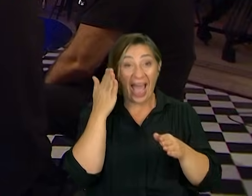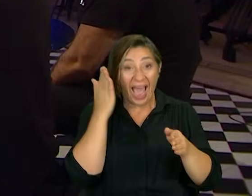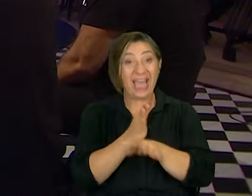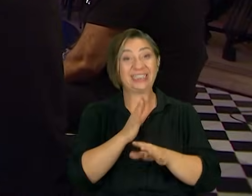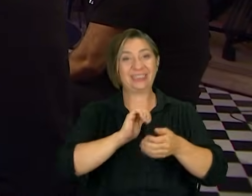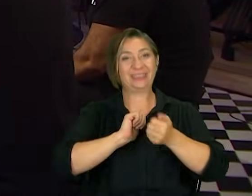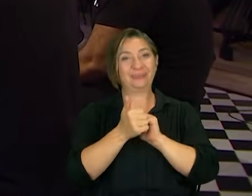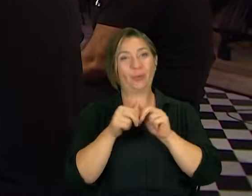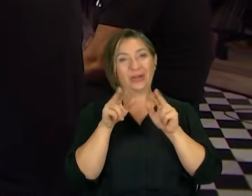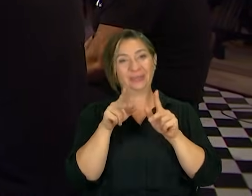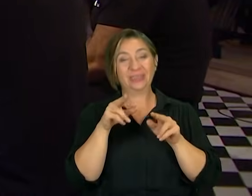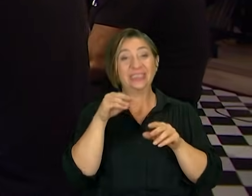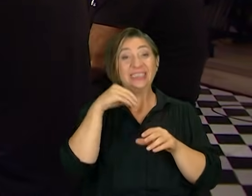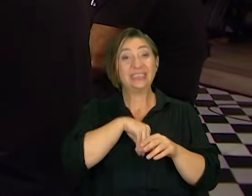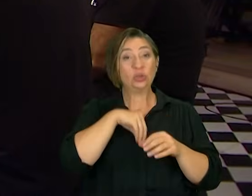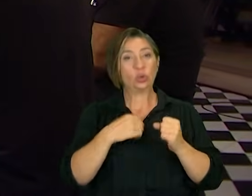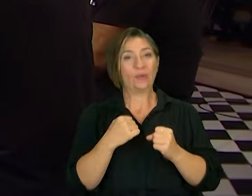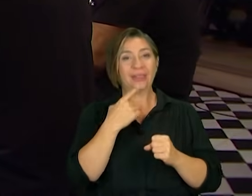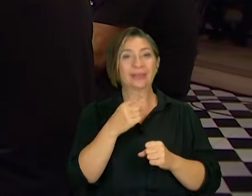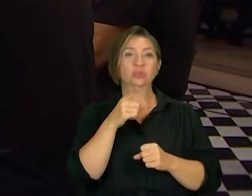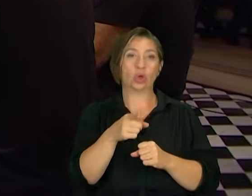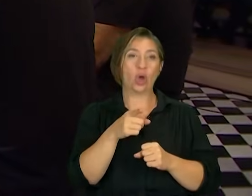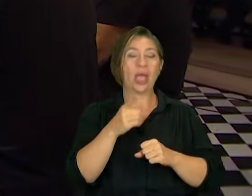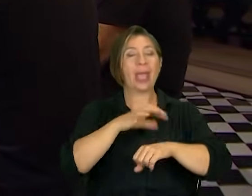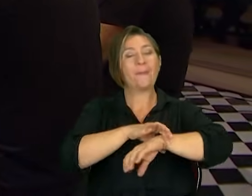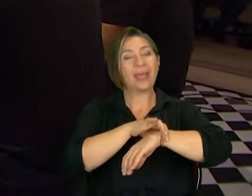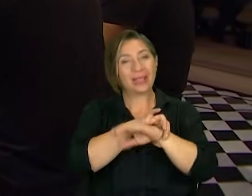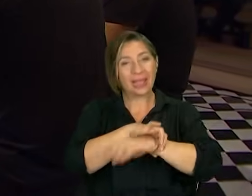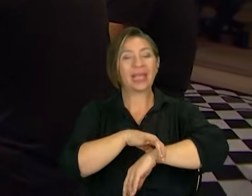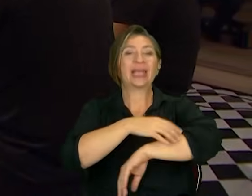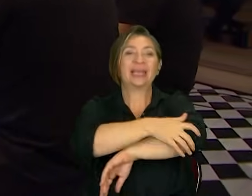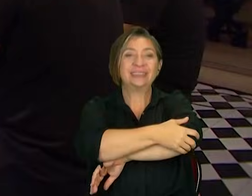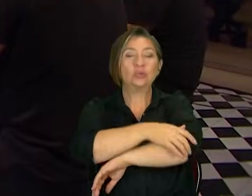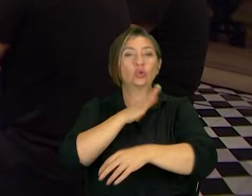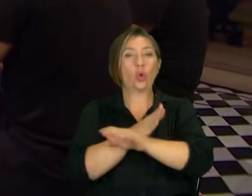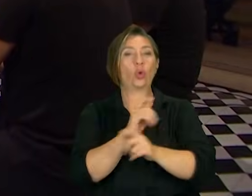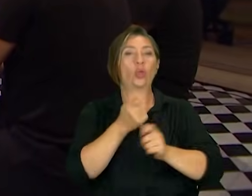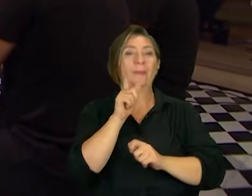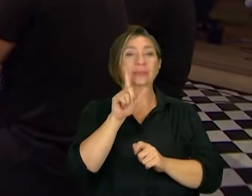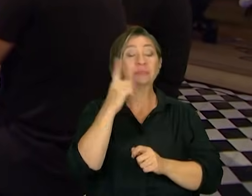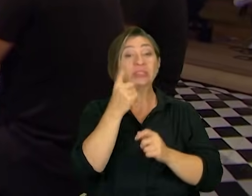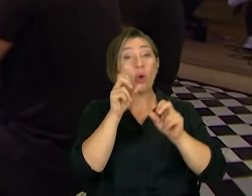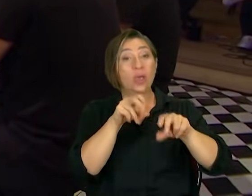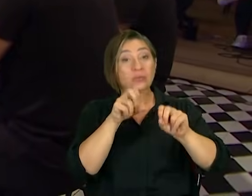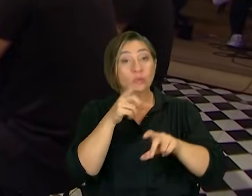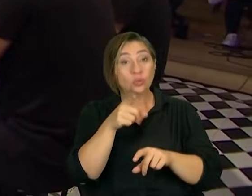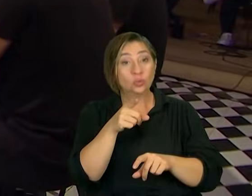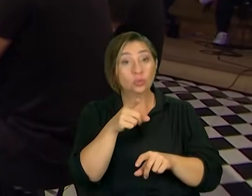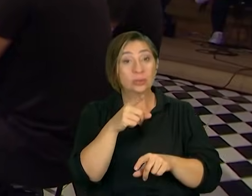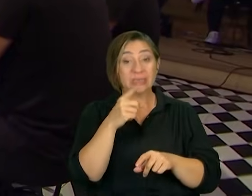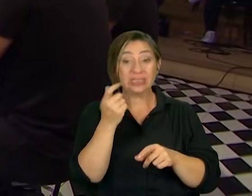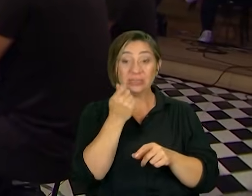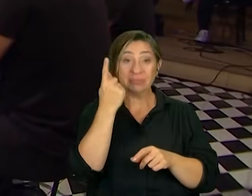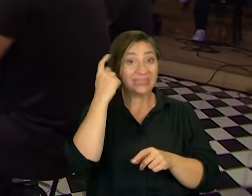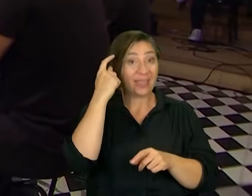hakikaten spor yapmak gibi spor. Kuvvet dediğimiz o zaten. Hem eklemleri hem kasları doğru kullanmak lazım. Bir de tabii ki bir şey öğretiyorsunuz. Yani bir işin